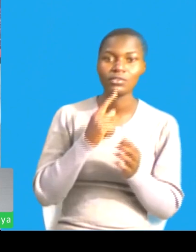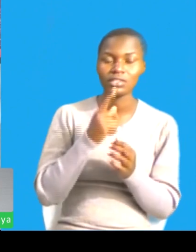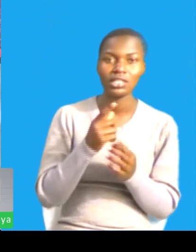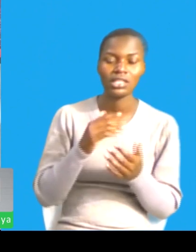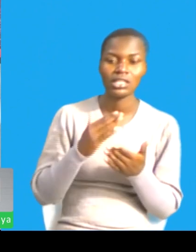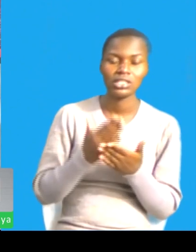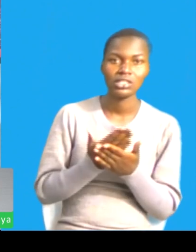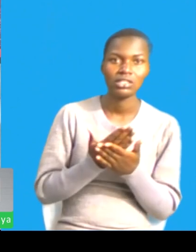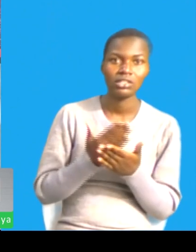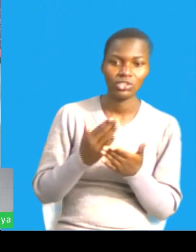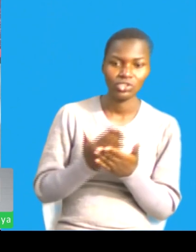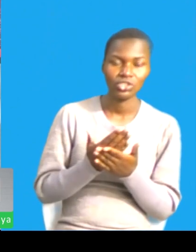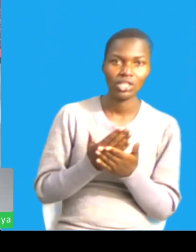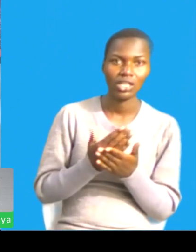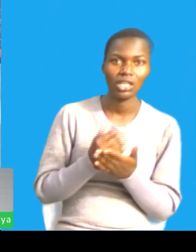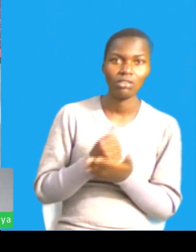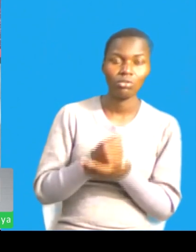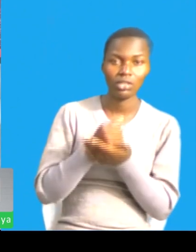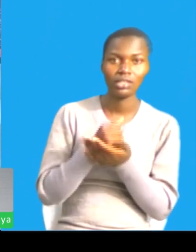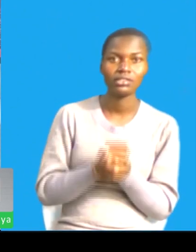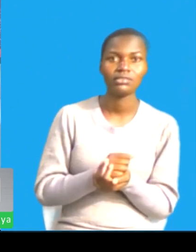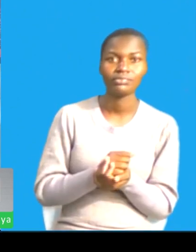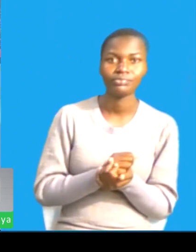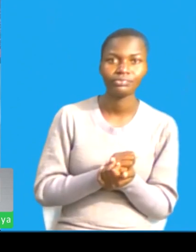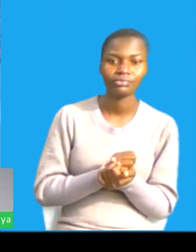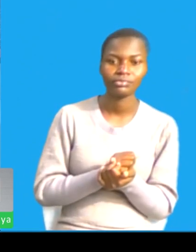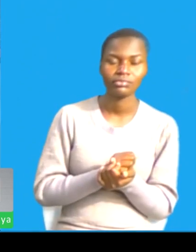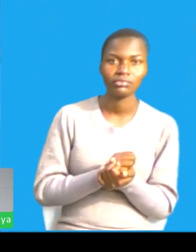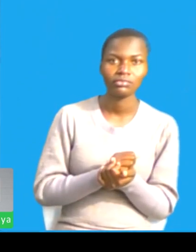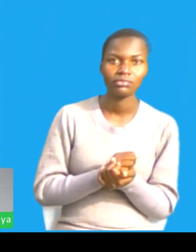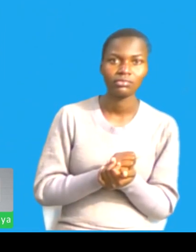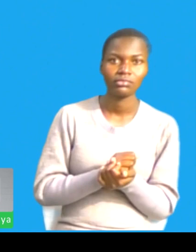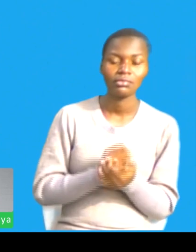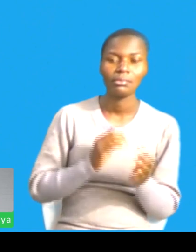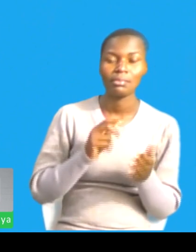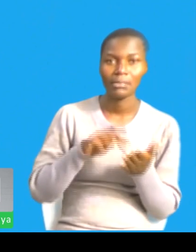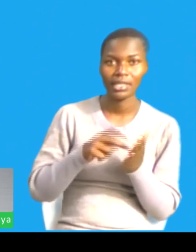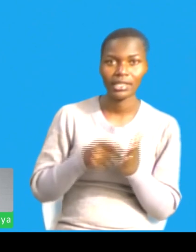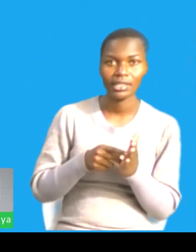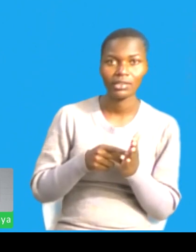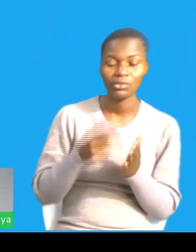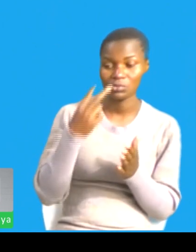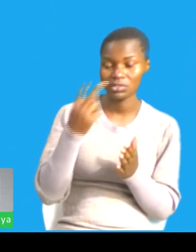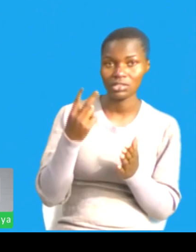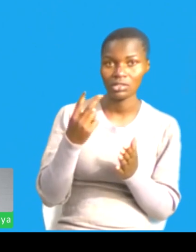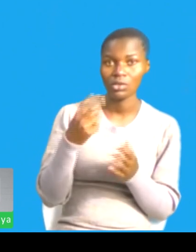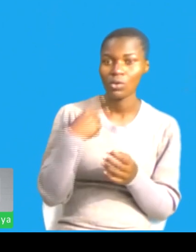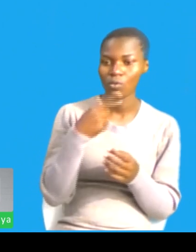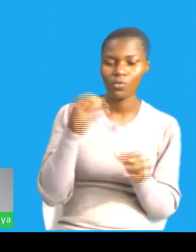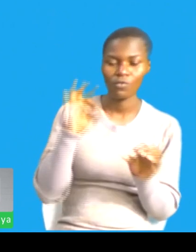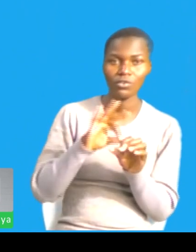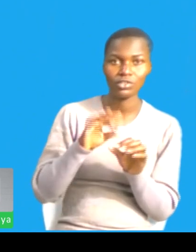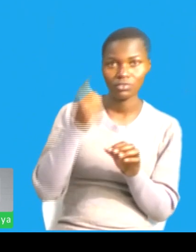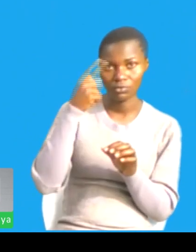unamaanisha wewe unajua nani alipiga kura wapi. It means uko na mahali unaona ule alikupigia kura na ule hakukupigia